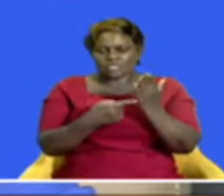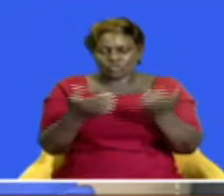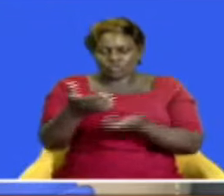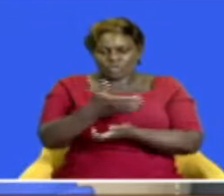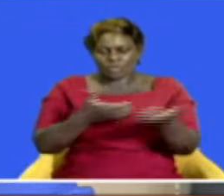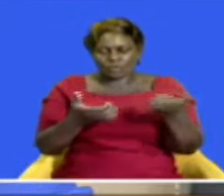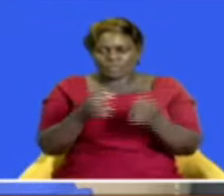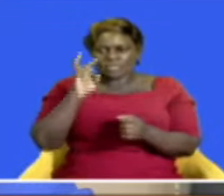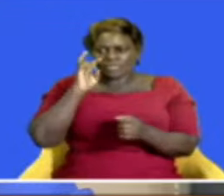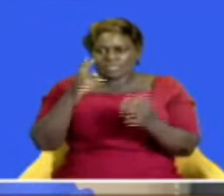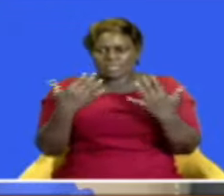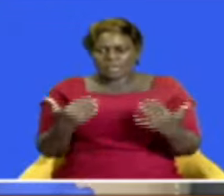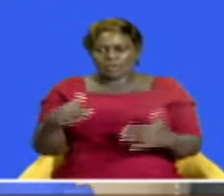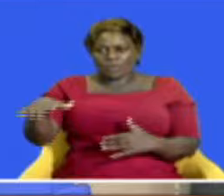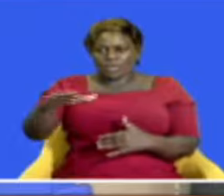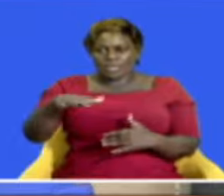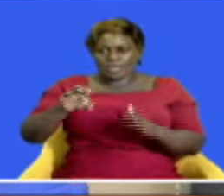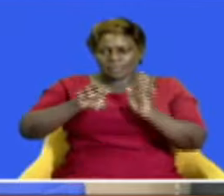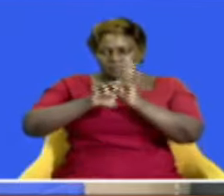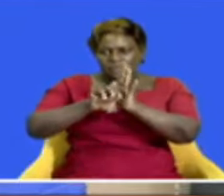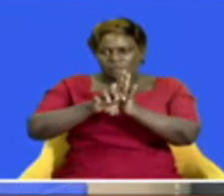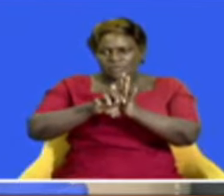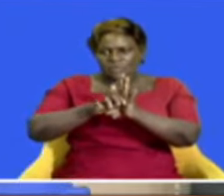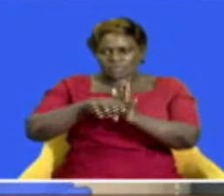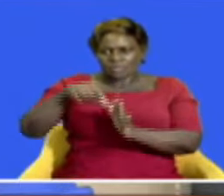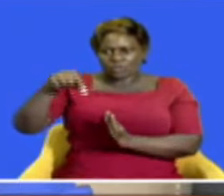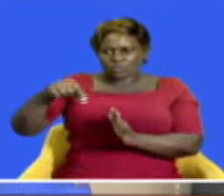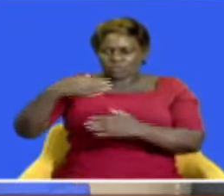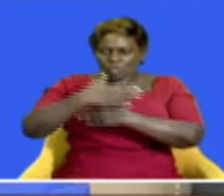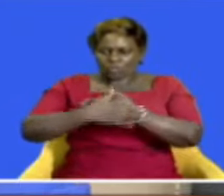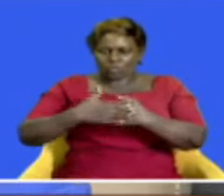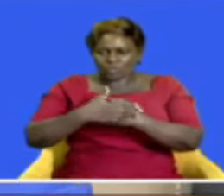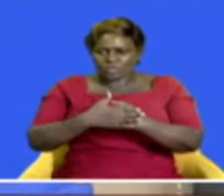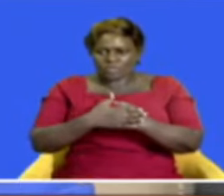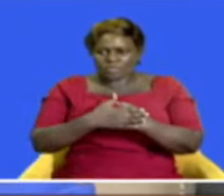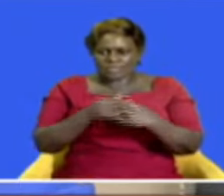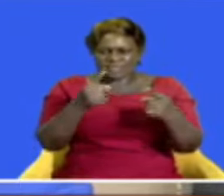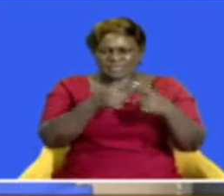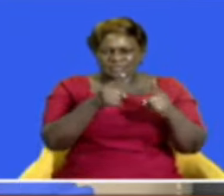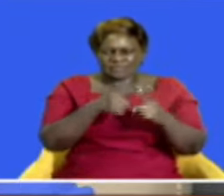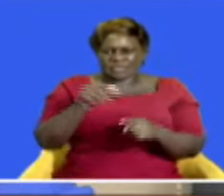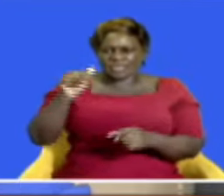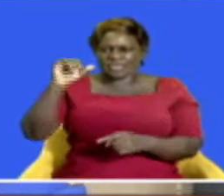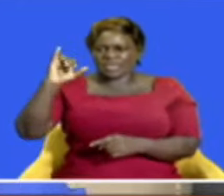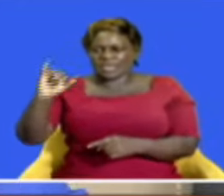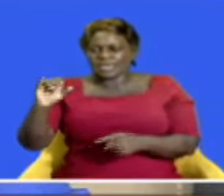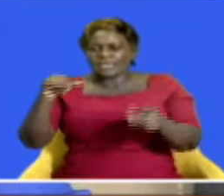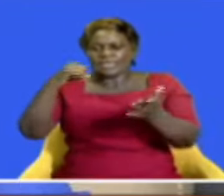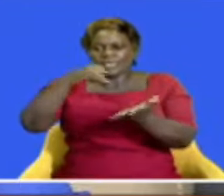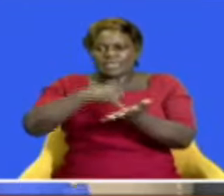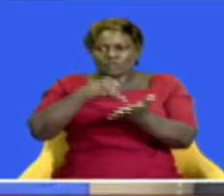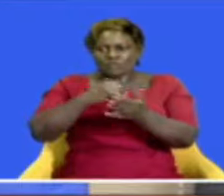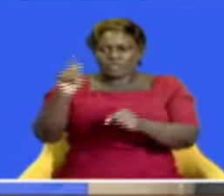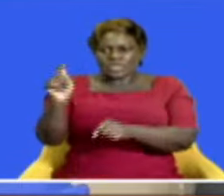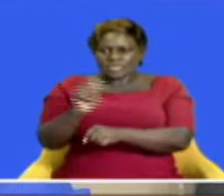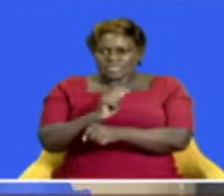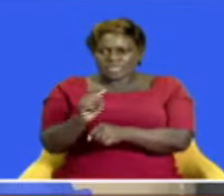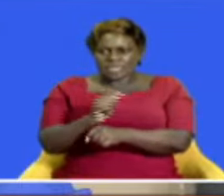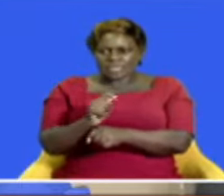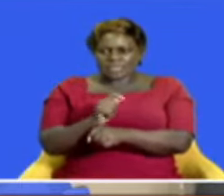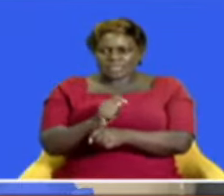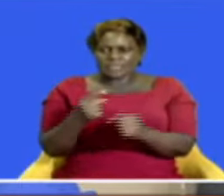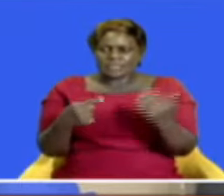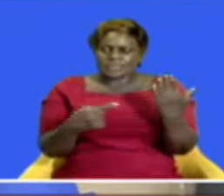currently are looking at areas like quantum computing, artificial intelligence and all that, including training in